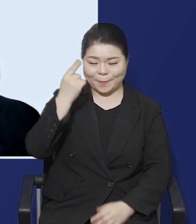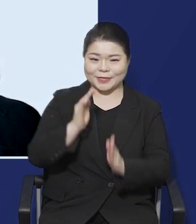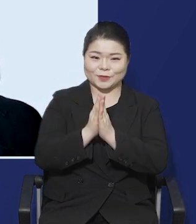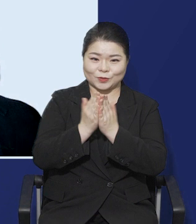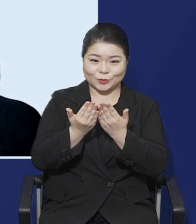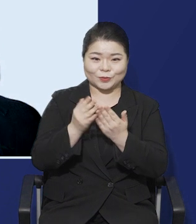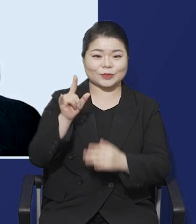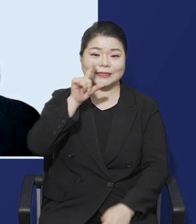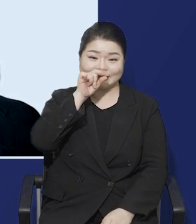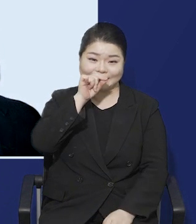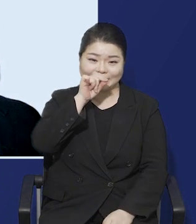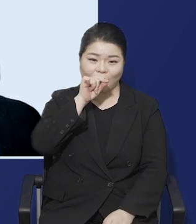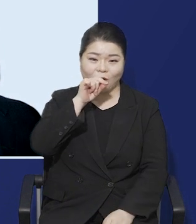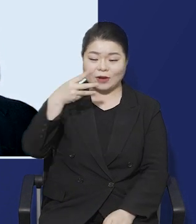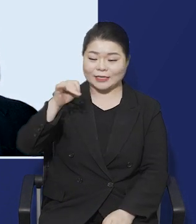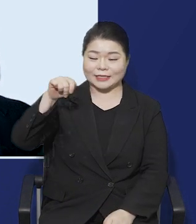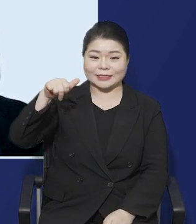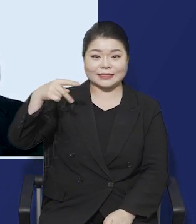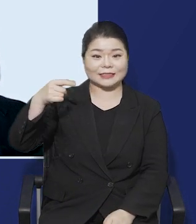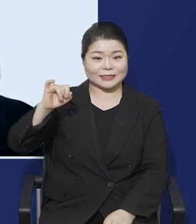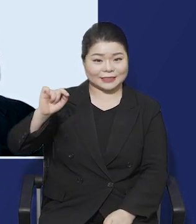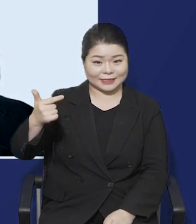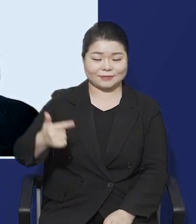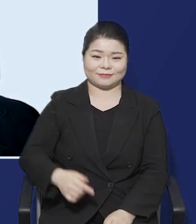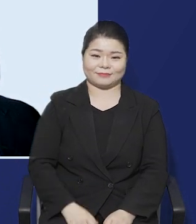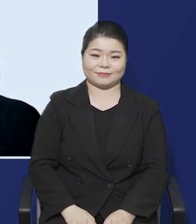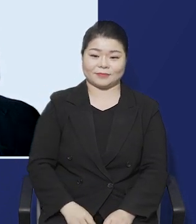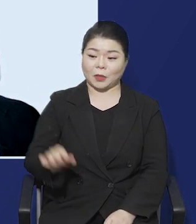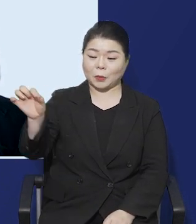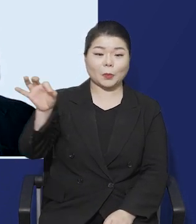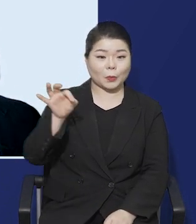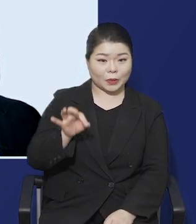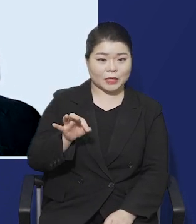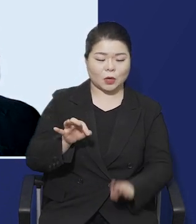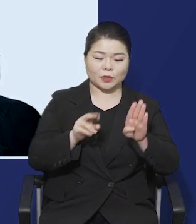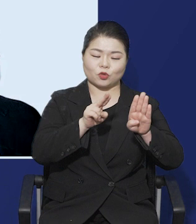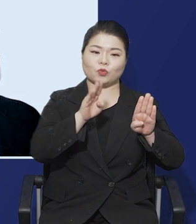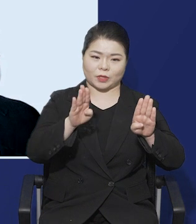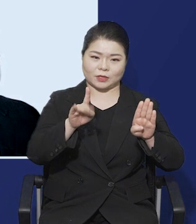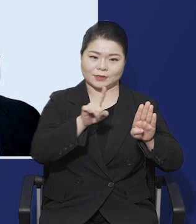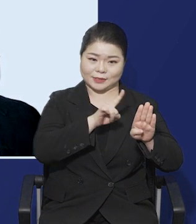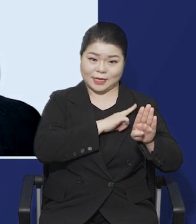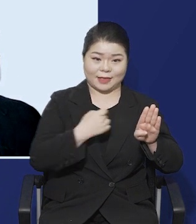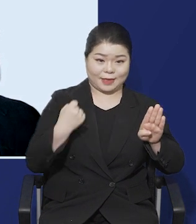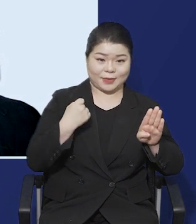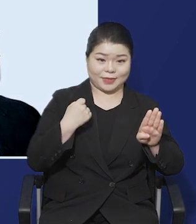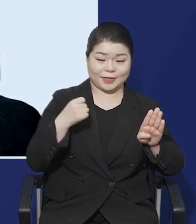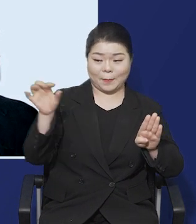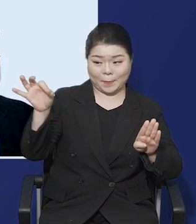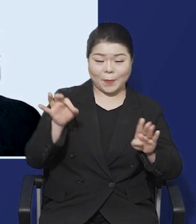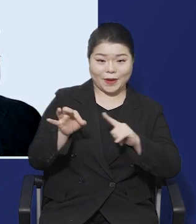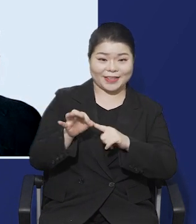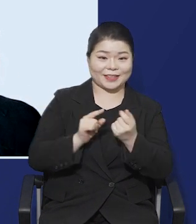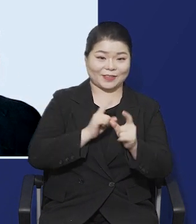페이스북, 트위터, 링크드인 등이 있다고 볼 수 있습니다. 그 중에서 B2B 영역에서 가장 강한 링크드인에